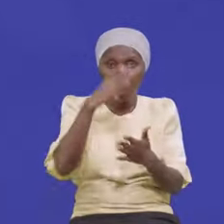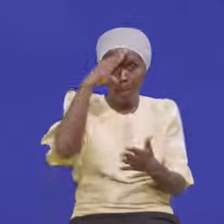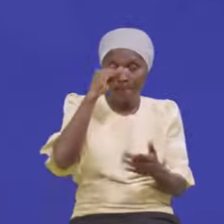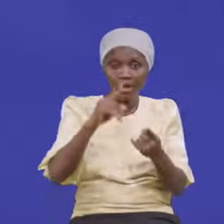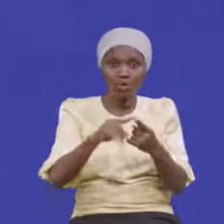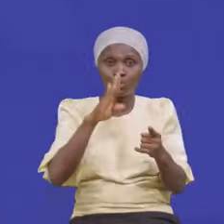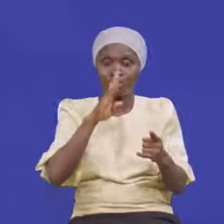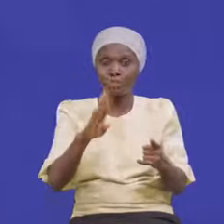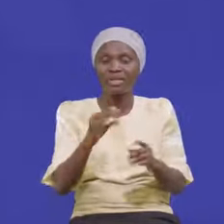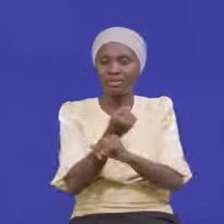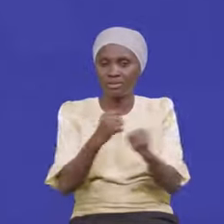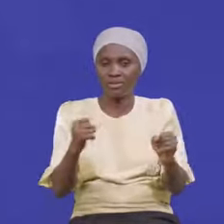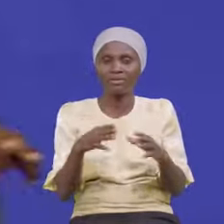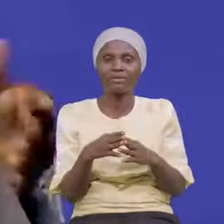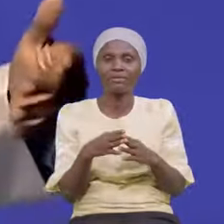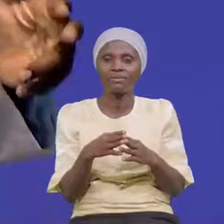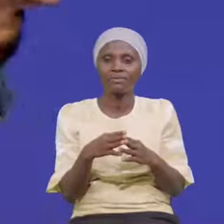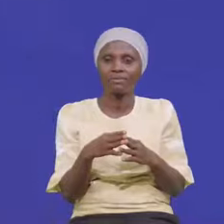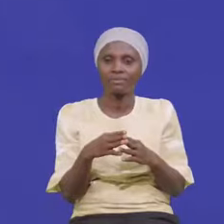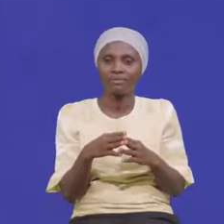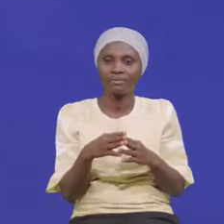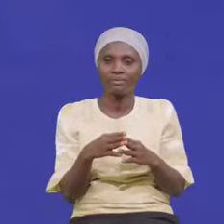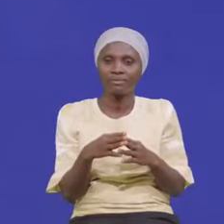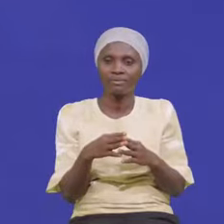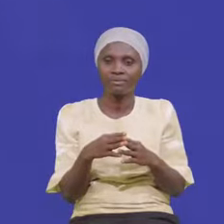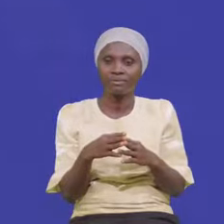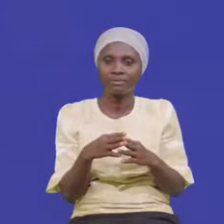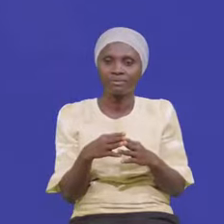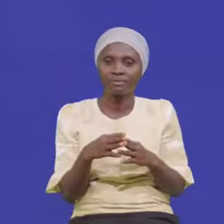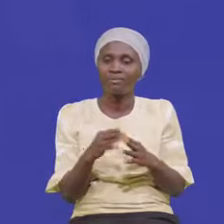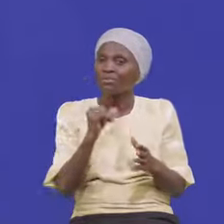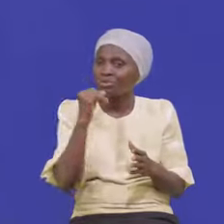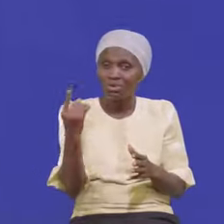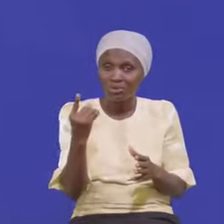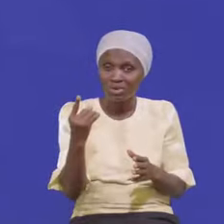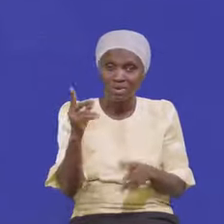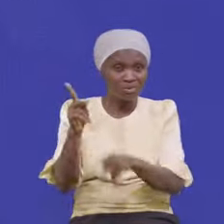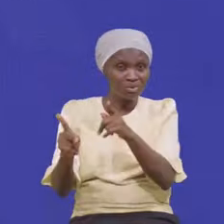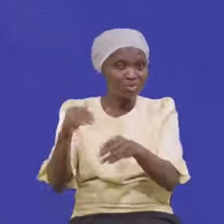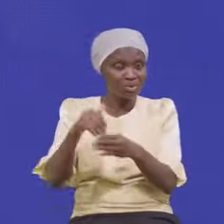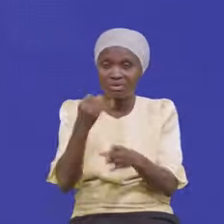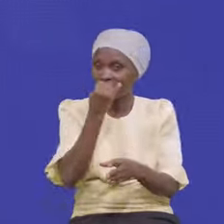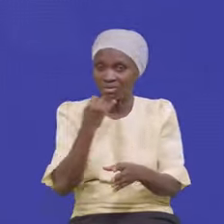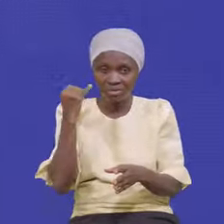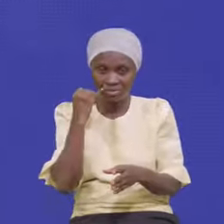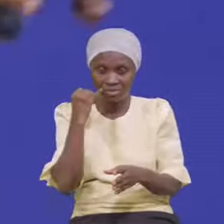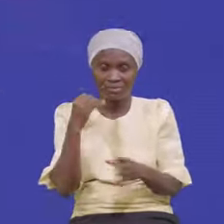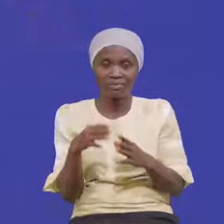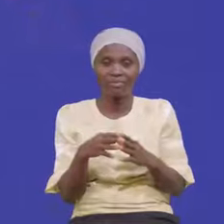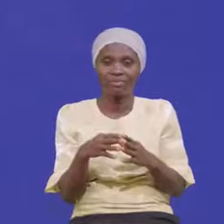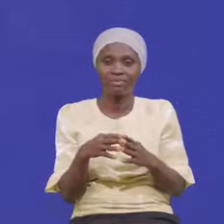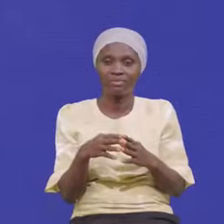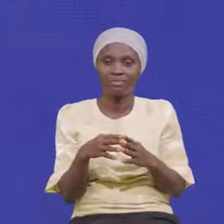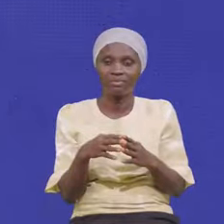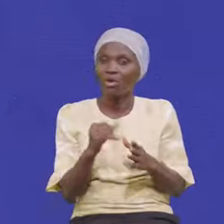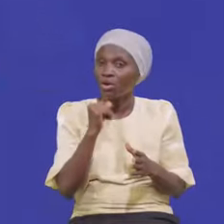saved. ఎందుకనగా సర్వలోక సకల మానవాళి రక్షణ పొందాలి. Not only the people in Israel. కేవలం ఇజ్రాయెల్లో జీవించే వారికే